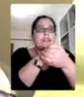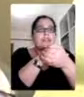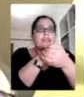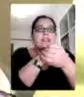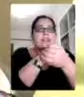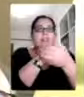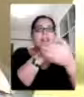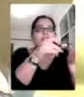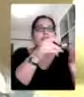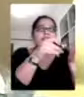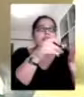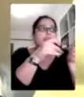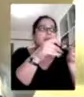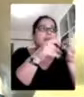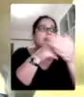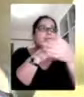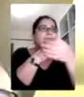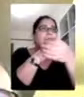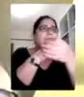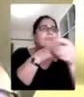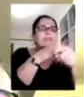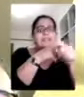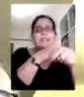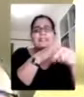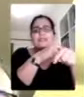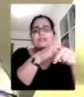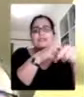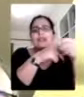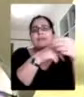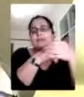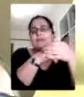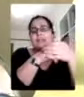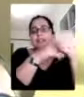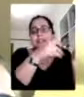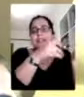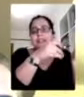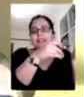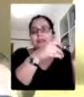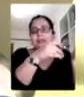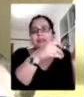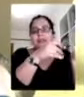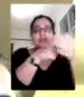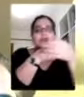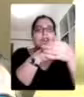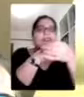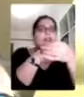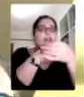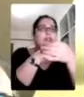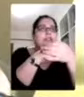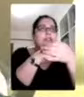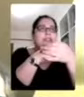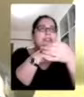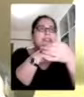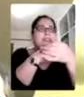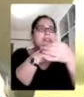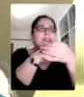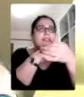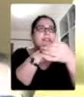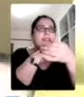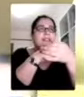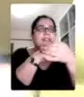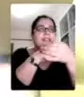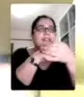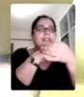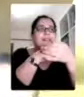makbule geçer. Çünkü hiç ilgi alanım değil. Fatih'in çok güzel bir lafı vardı. Fatih yazılımcı biliyorsunuz. Önüne gelen herkes